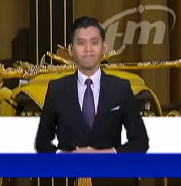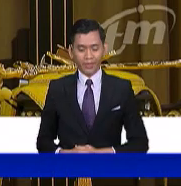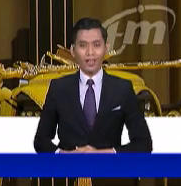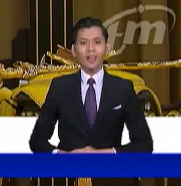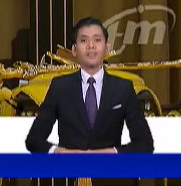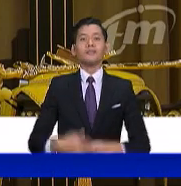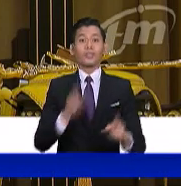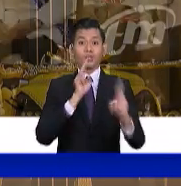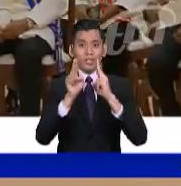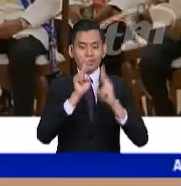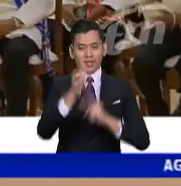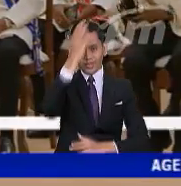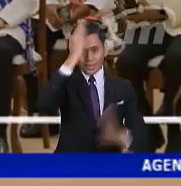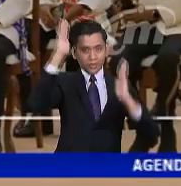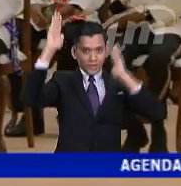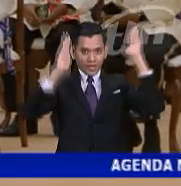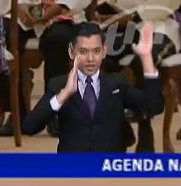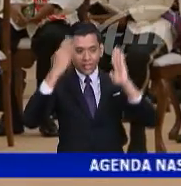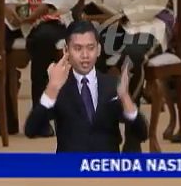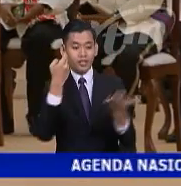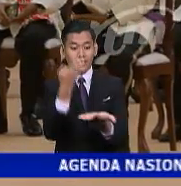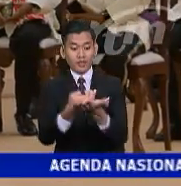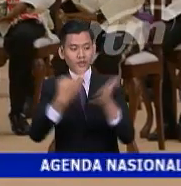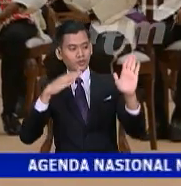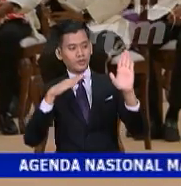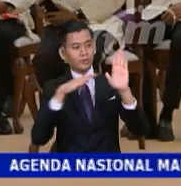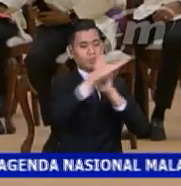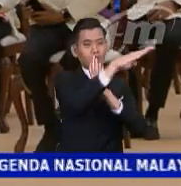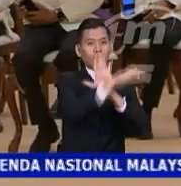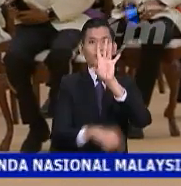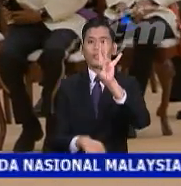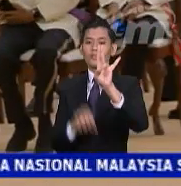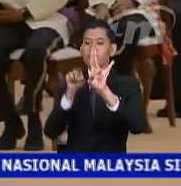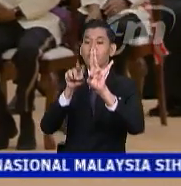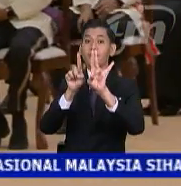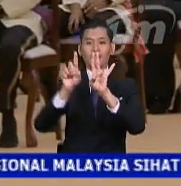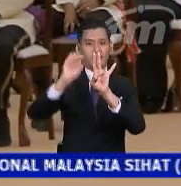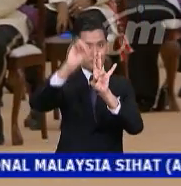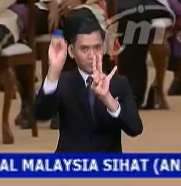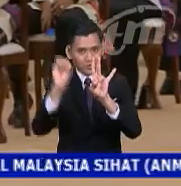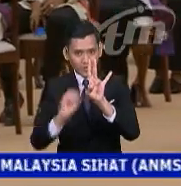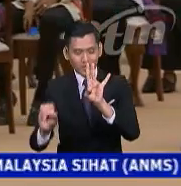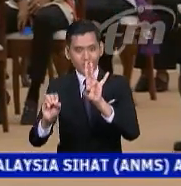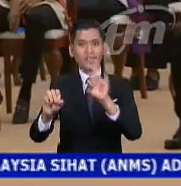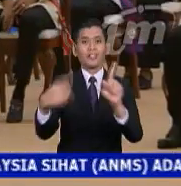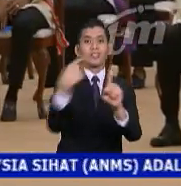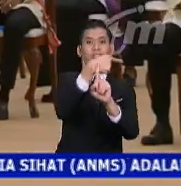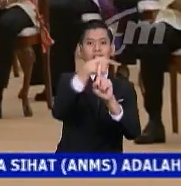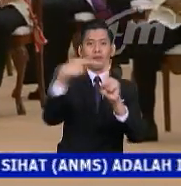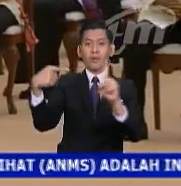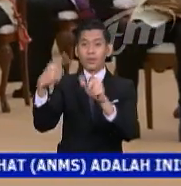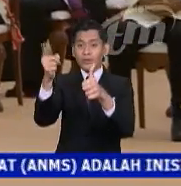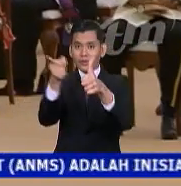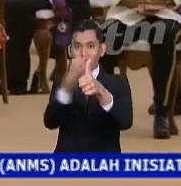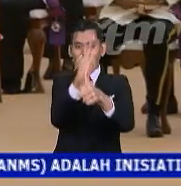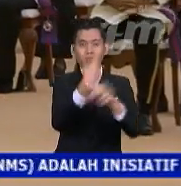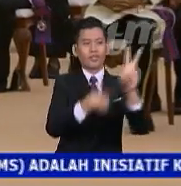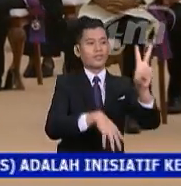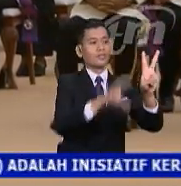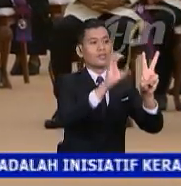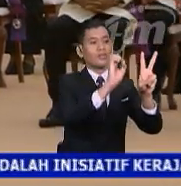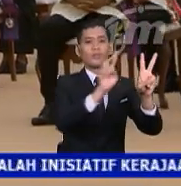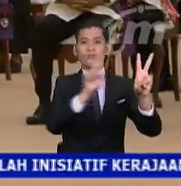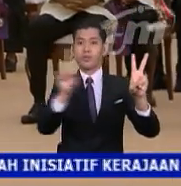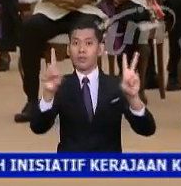Tita baginda lagi, pertumbuhan ekonomi negara sebanyak 7.1% pada separuh pertama tahun